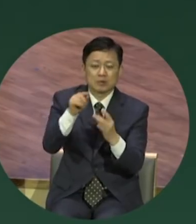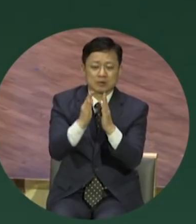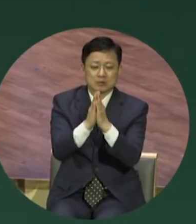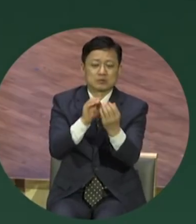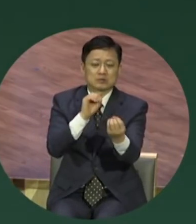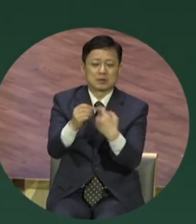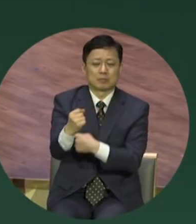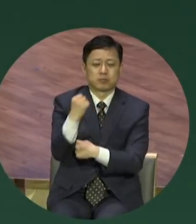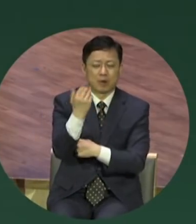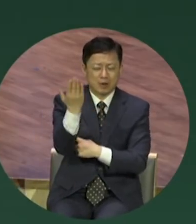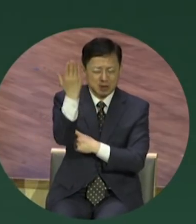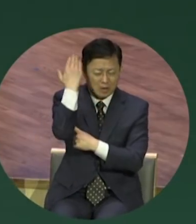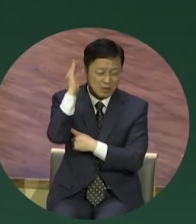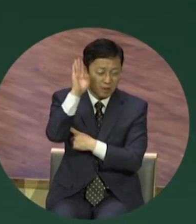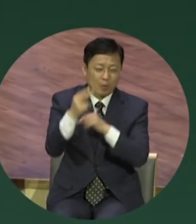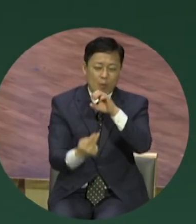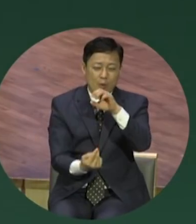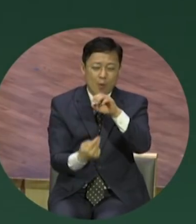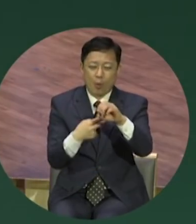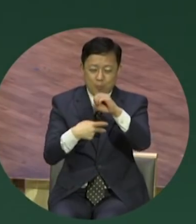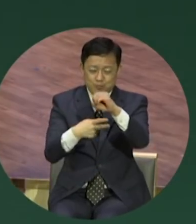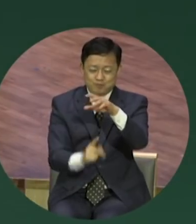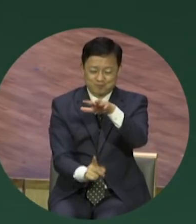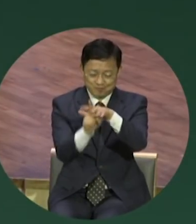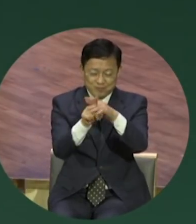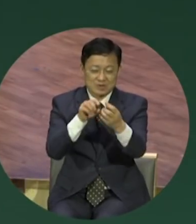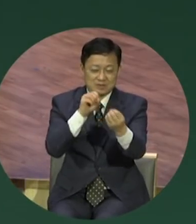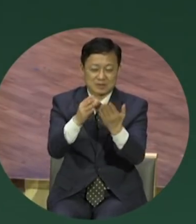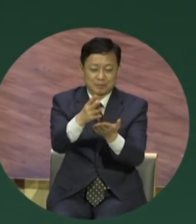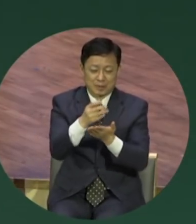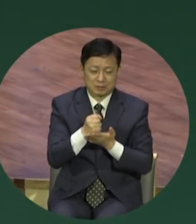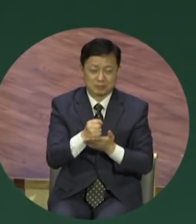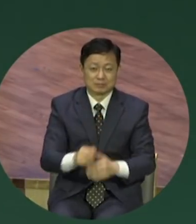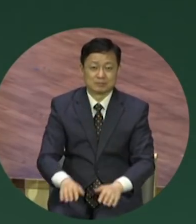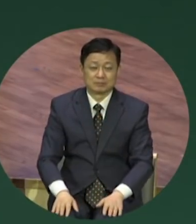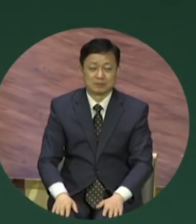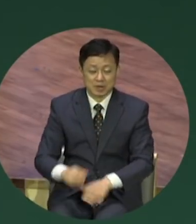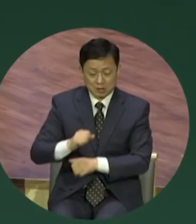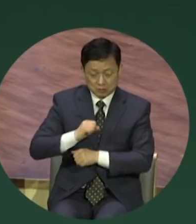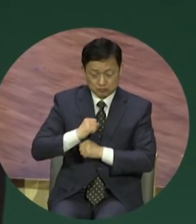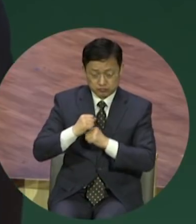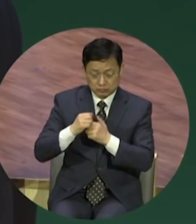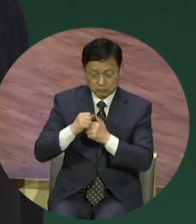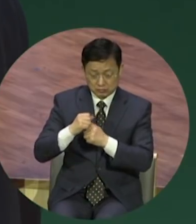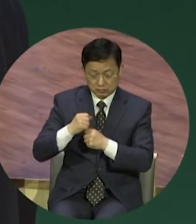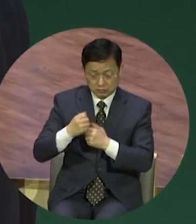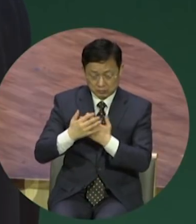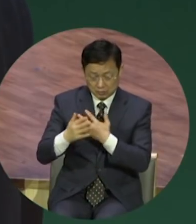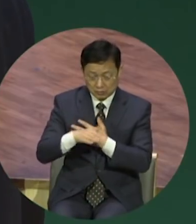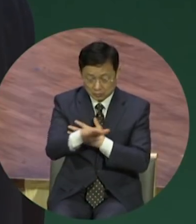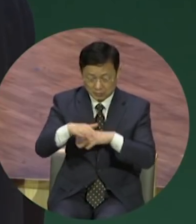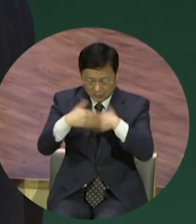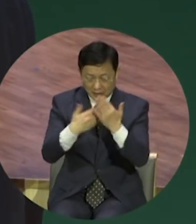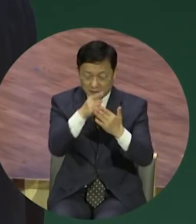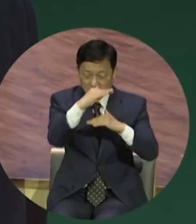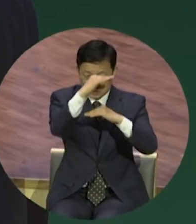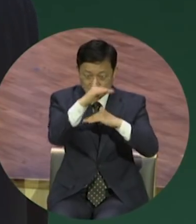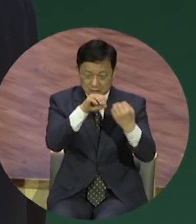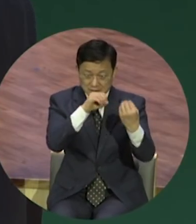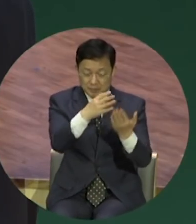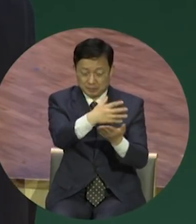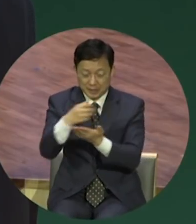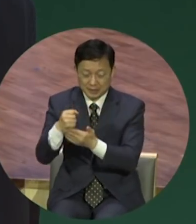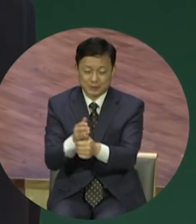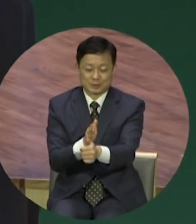그렇죠. But these aren't just abrupt words that came out. 이게 우리 군 선교 사역자 여러분들이 다 회복해야 될 내용입니다. And this is the content that all of you military committed